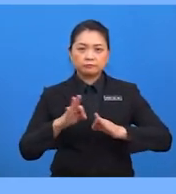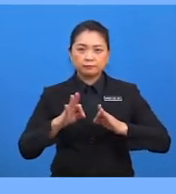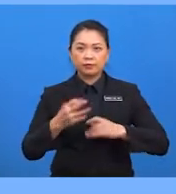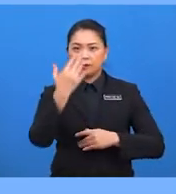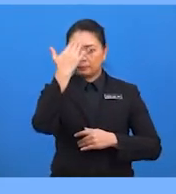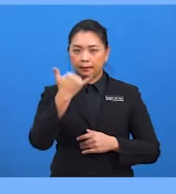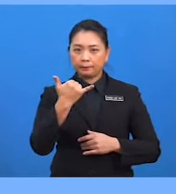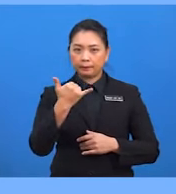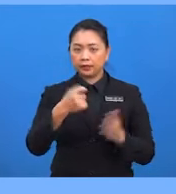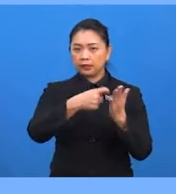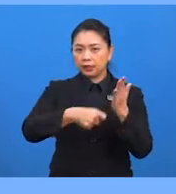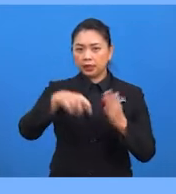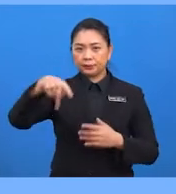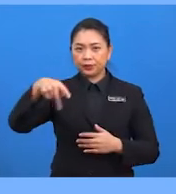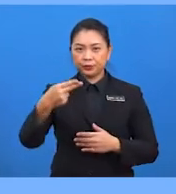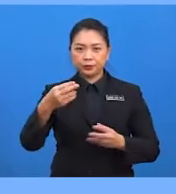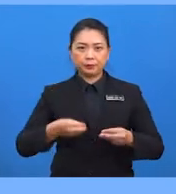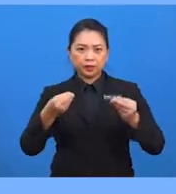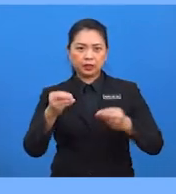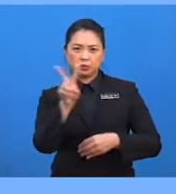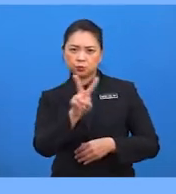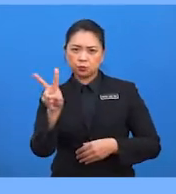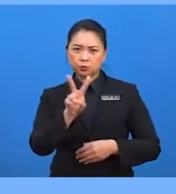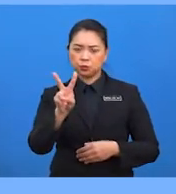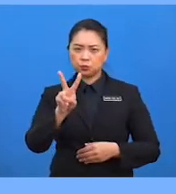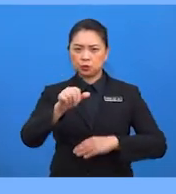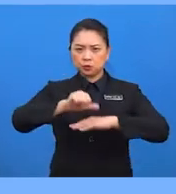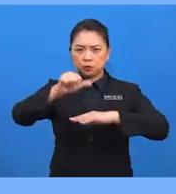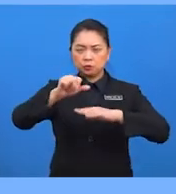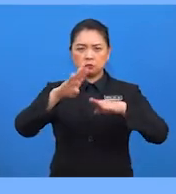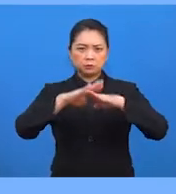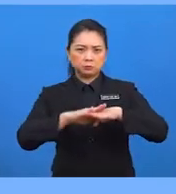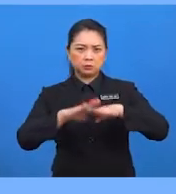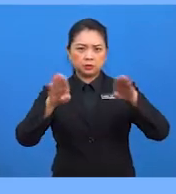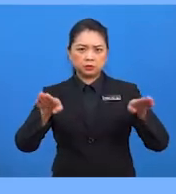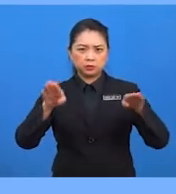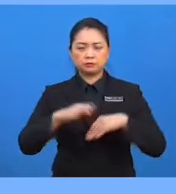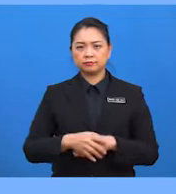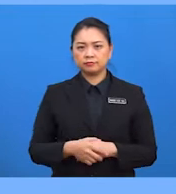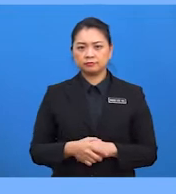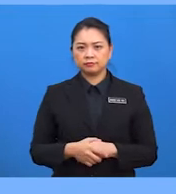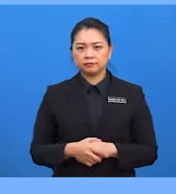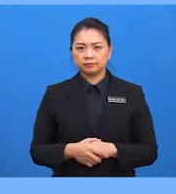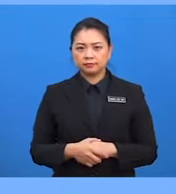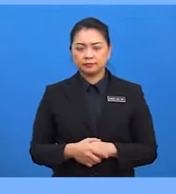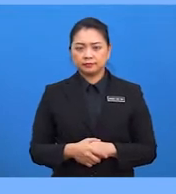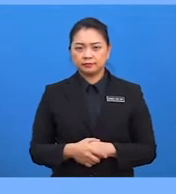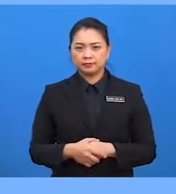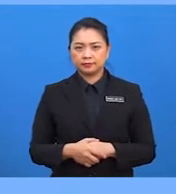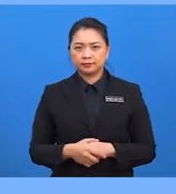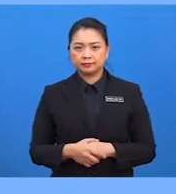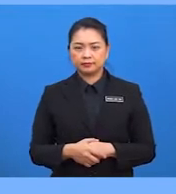Terangkan mengapa nilai pH bagi kedua-dua asid itu berbeza.